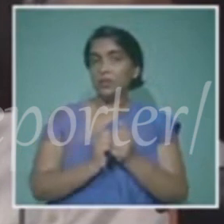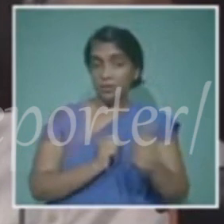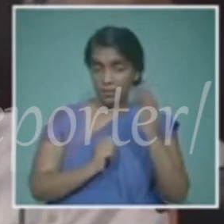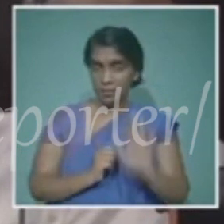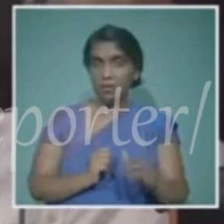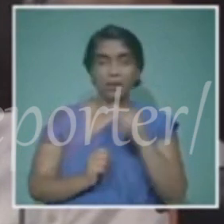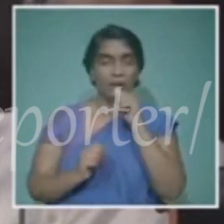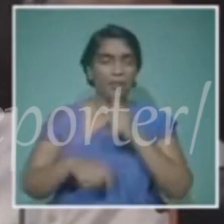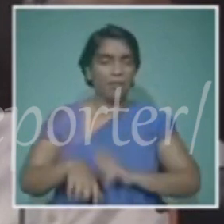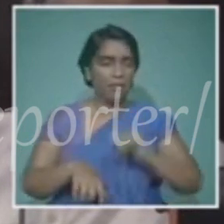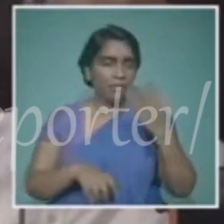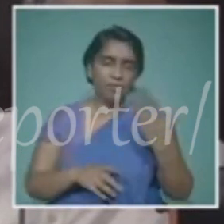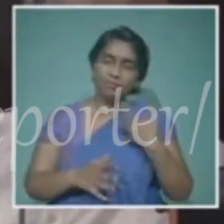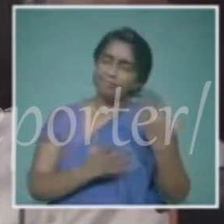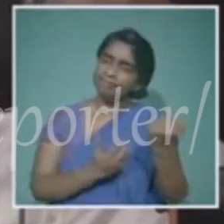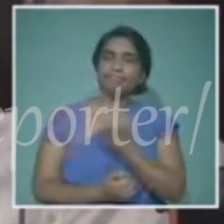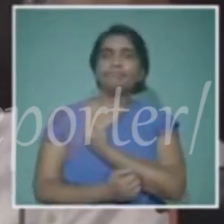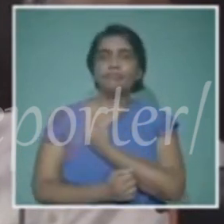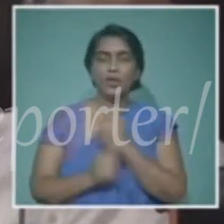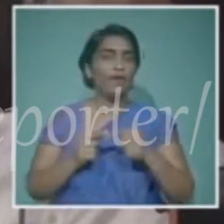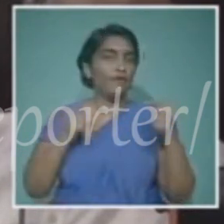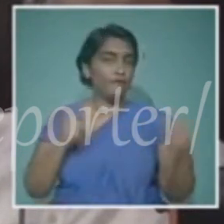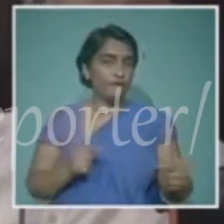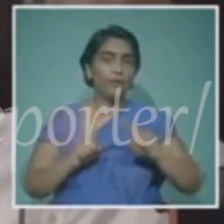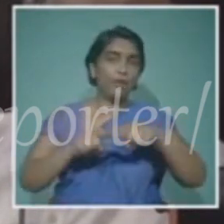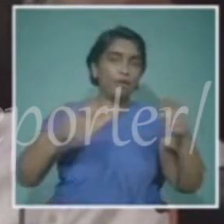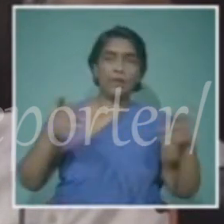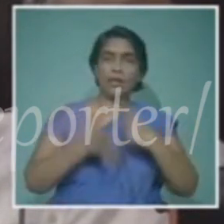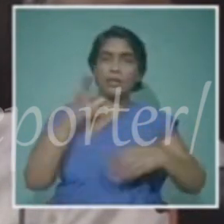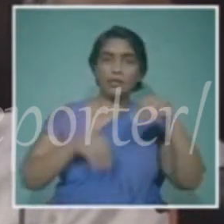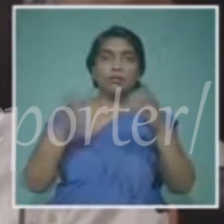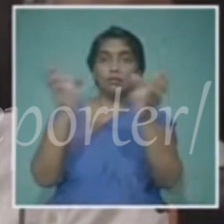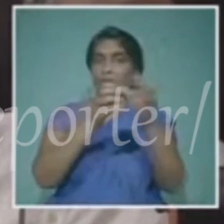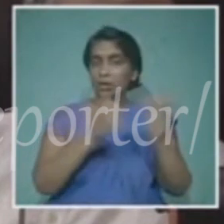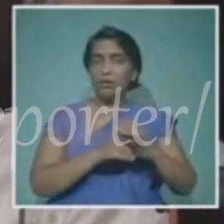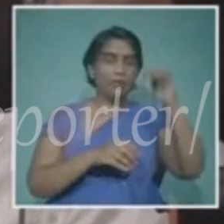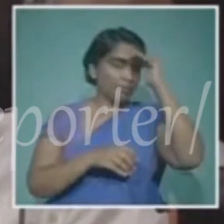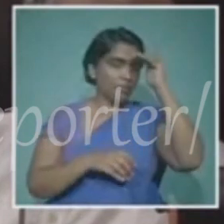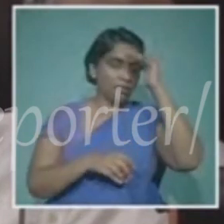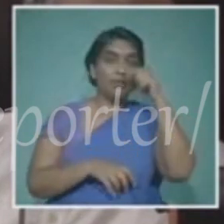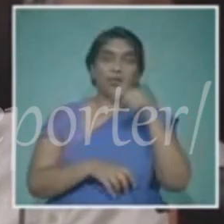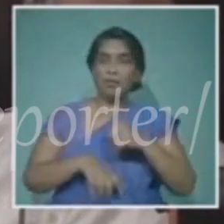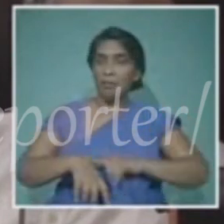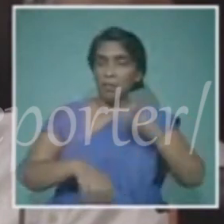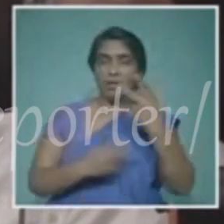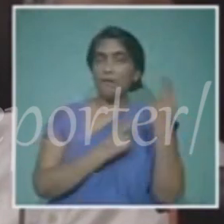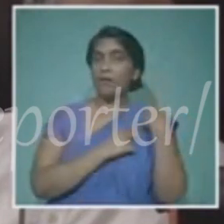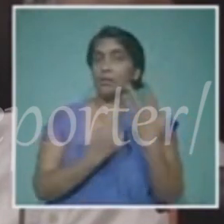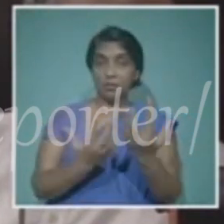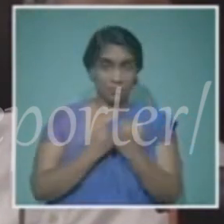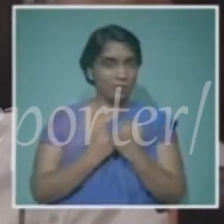වුණේ අවදානමක් රැගෙන විපක්ෂයේ වෙනත් කිසි දේශපාලන පක්ෂයක් හෝ නායකයෙක් මේ අවදානම